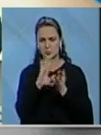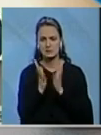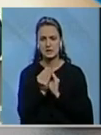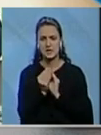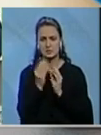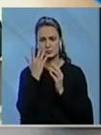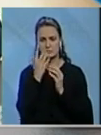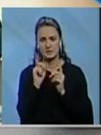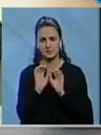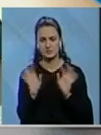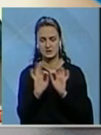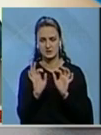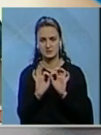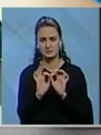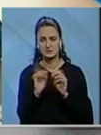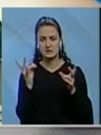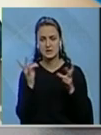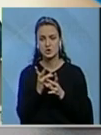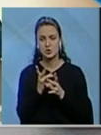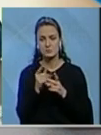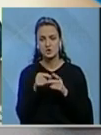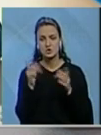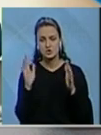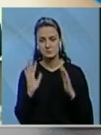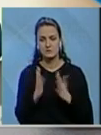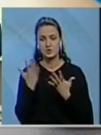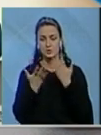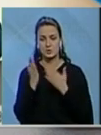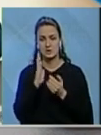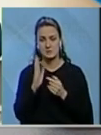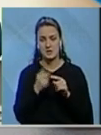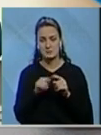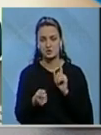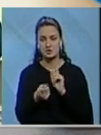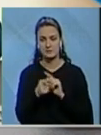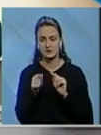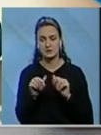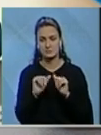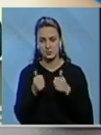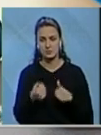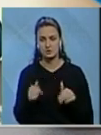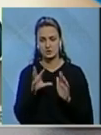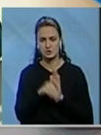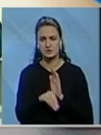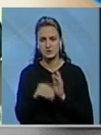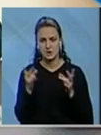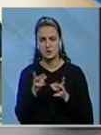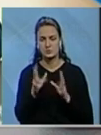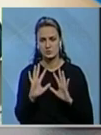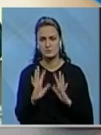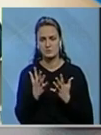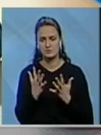გაგიზიაროთ და დავსახოთ საჭიროების შემთხვევაში, თუ კი გამოიკვეთა ამ შეხვედრის ფორმატშივე საჭიროების